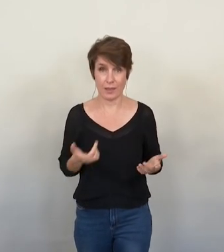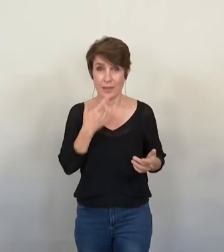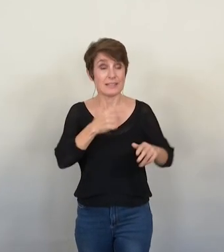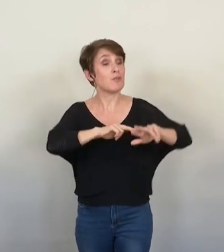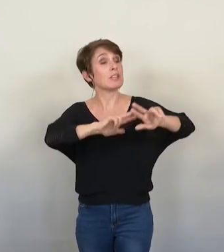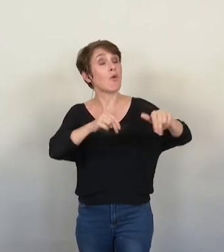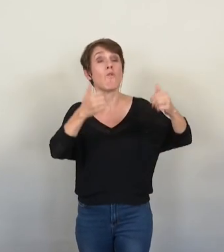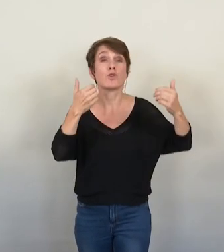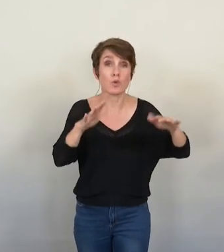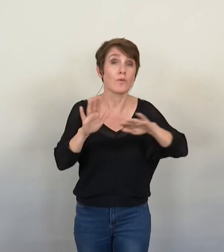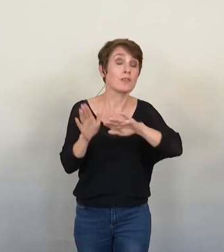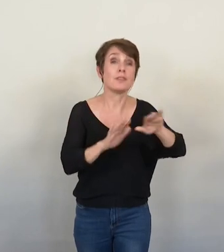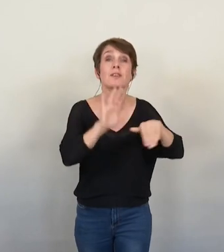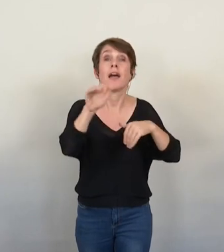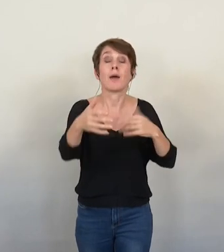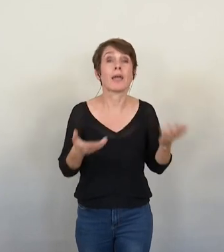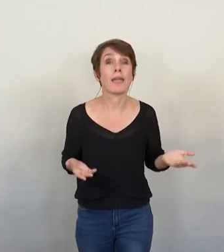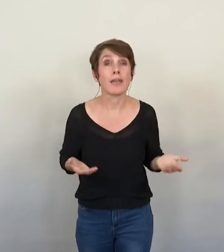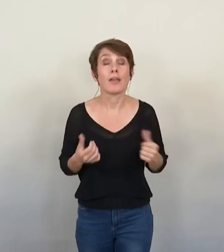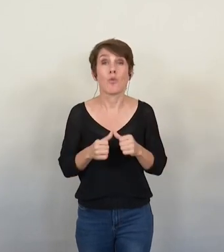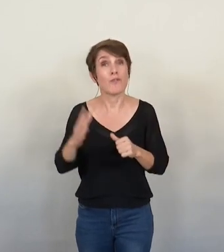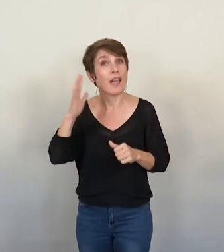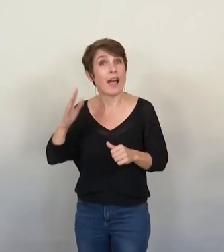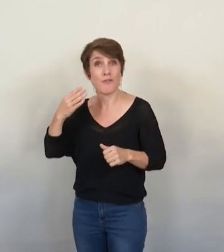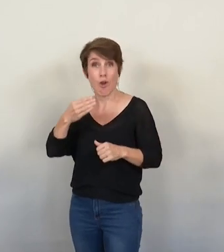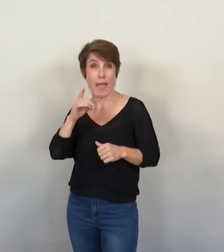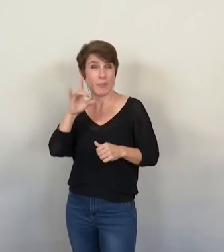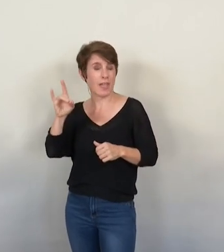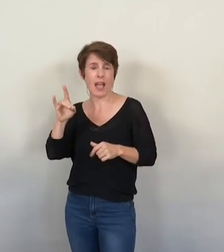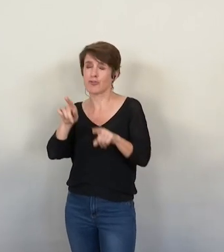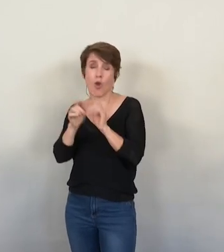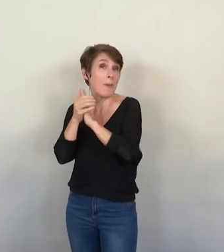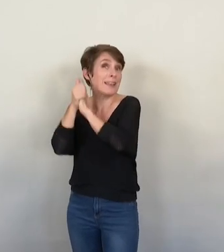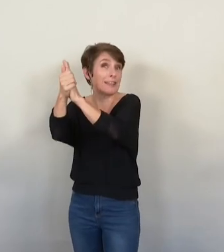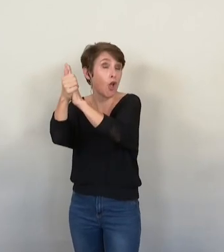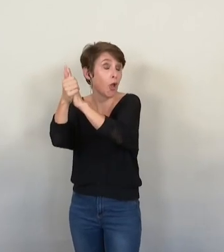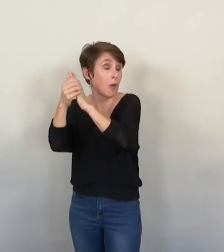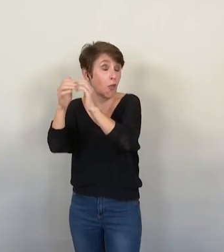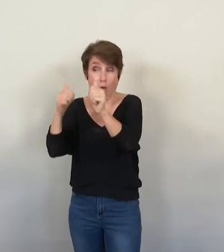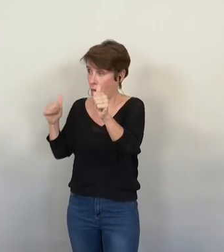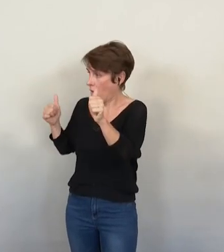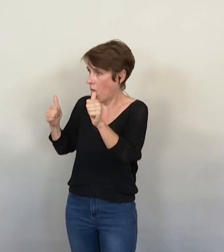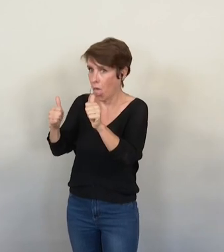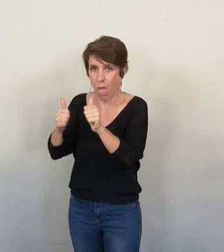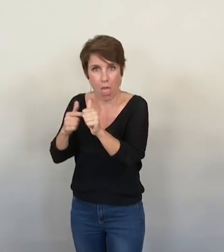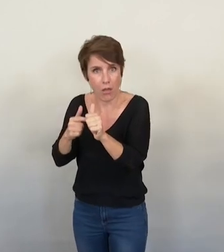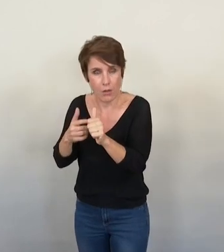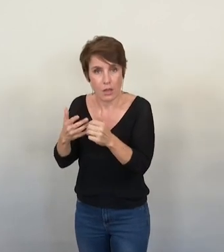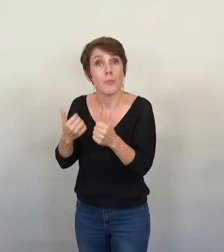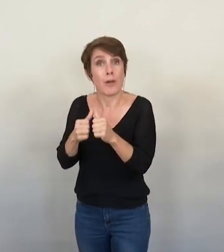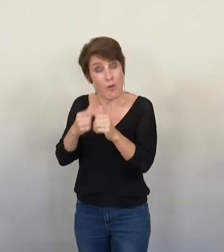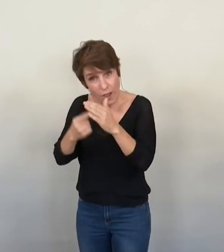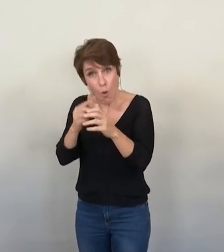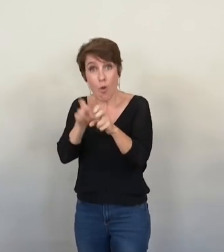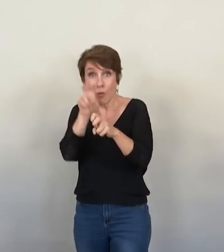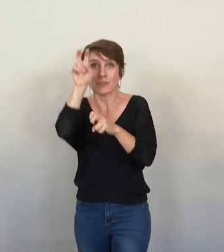qu'est-ce qui va faire que nos MDH qui était toujours à la pointe de du travail social sur nos territoires vont reprendre des méthodes innovantes dynamiques qui feront que